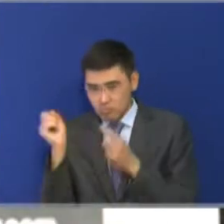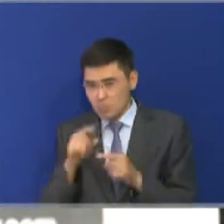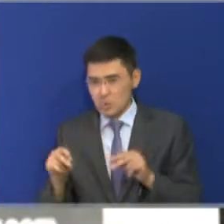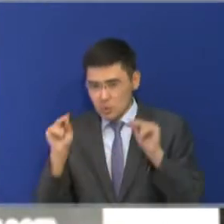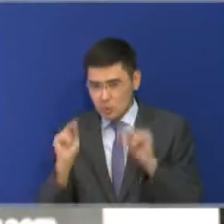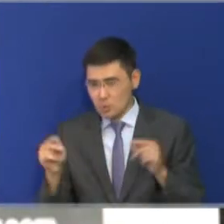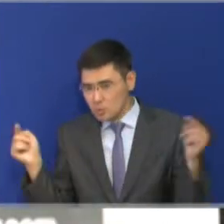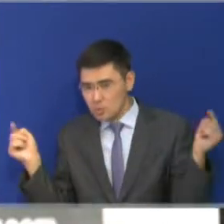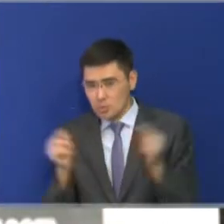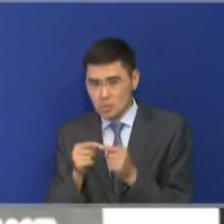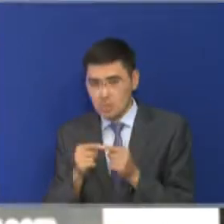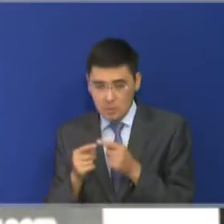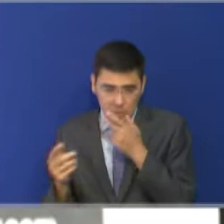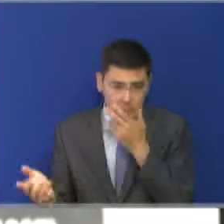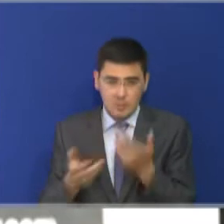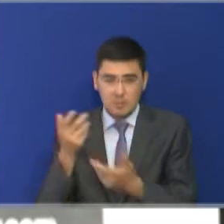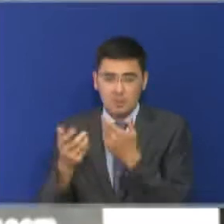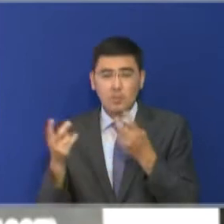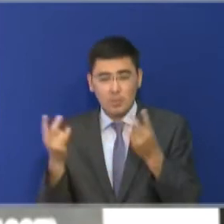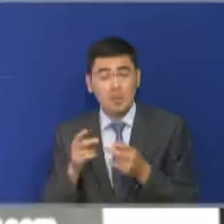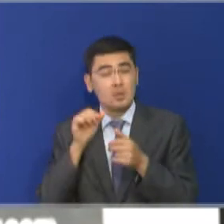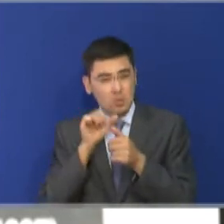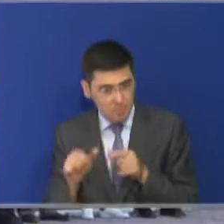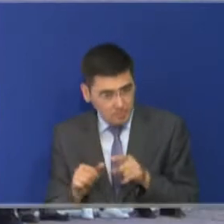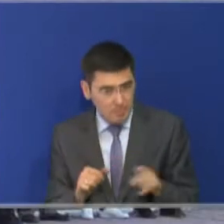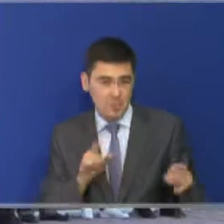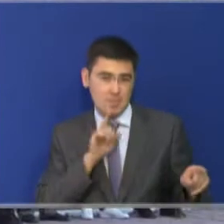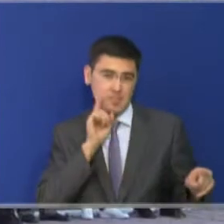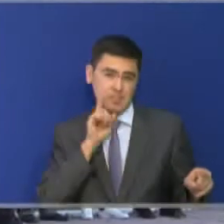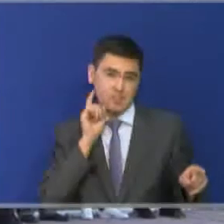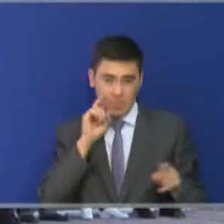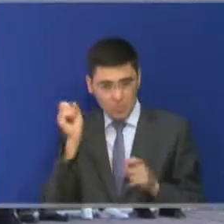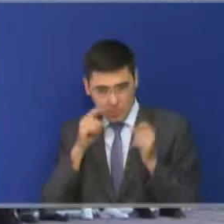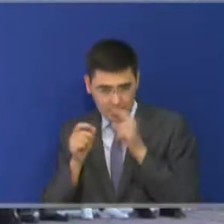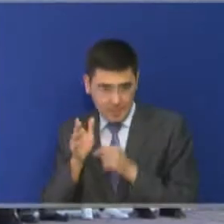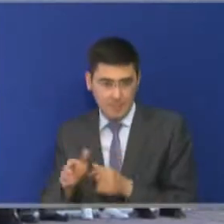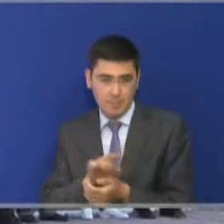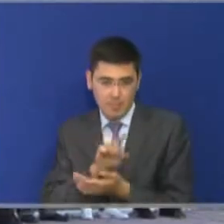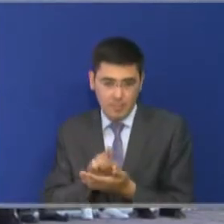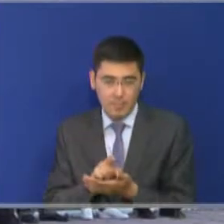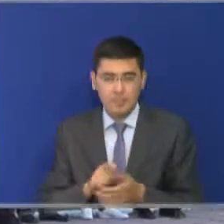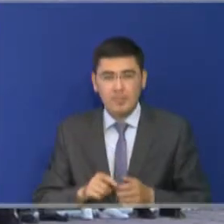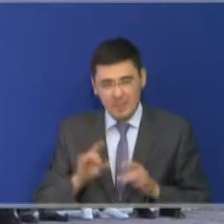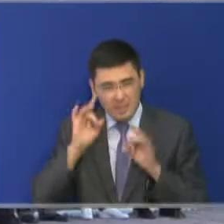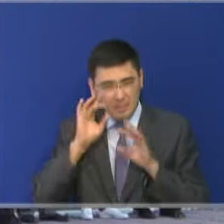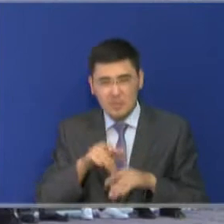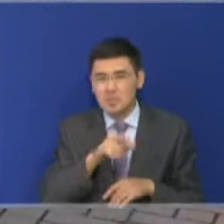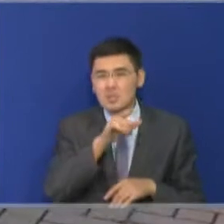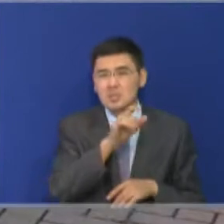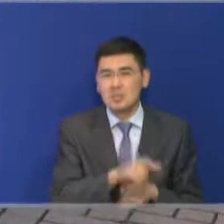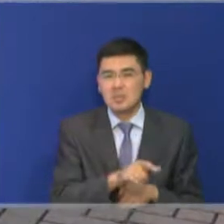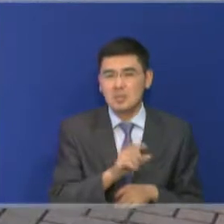үнемі де осы мәселеге әсіресе жастар көңіл бөлу керек. Қаламыздағы еске алу шарасы белгілі абайтанушы